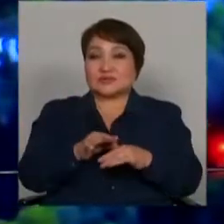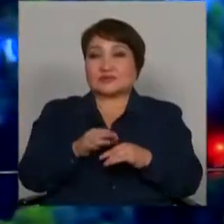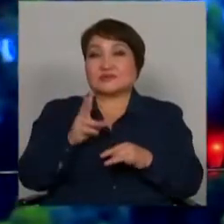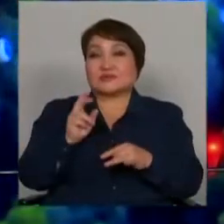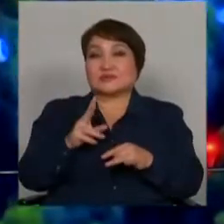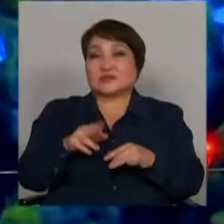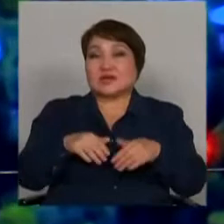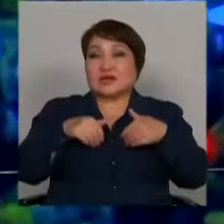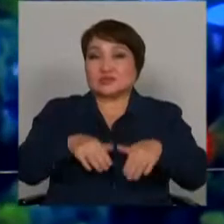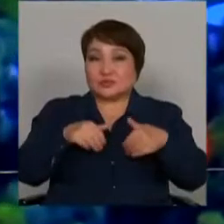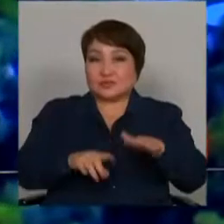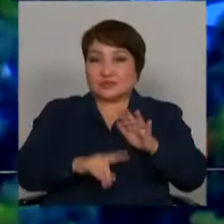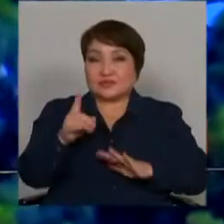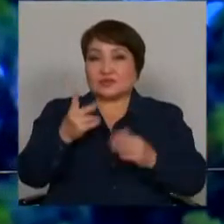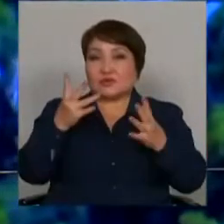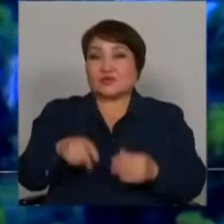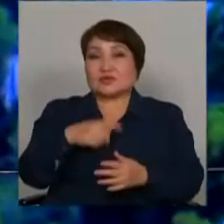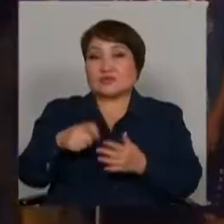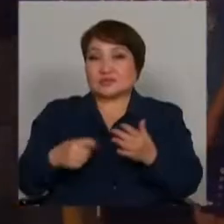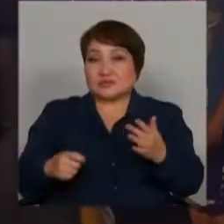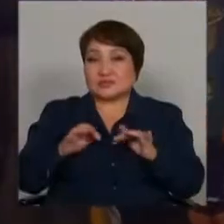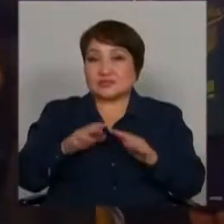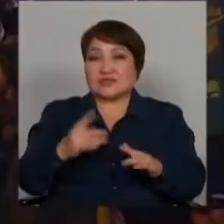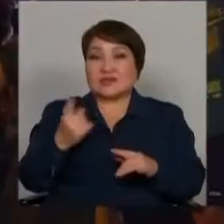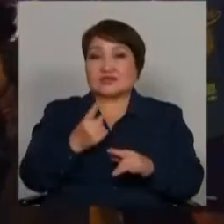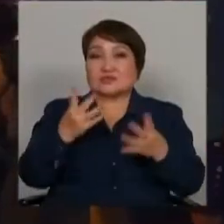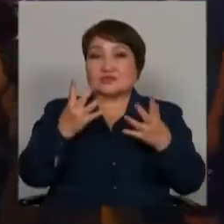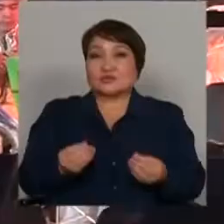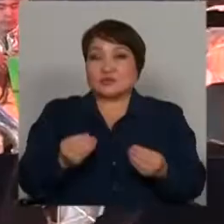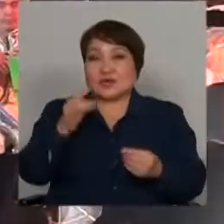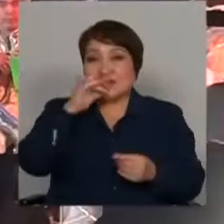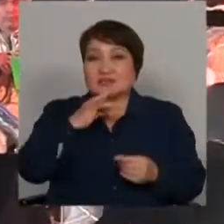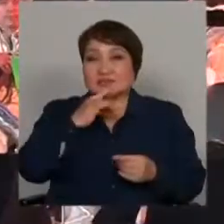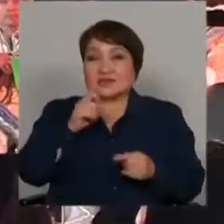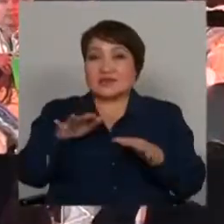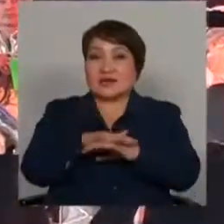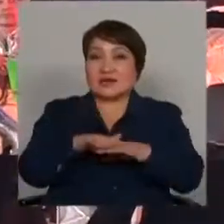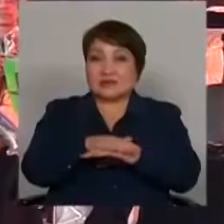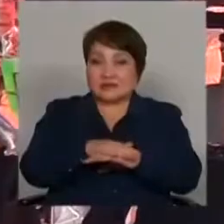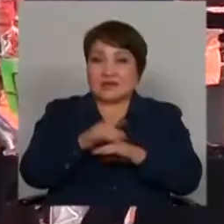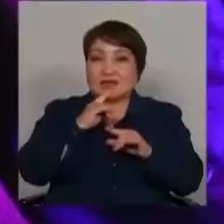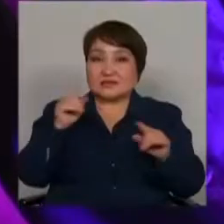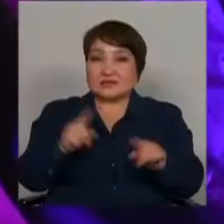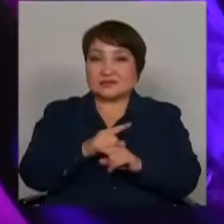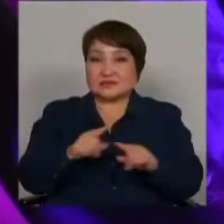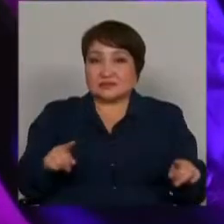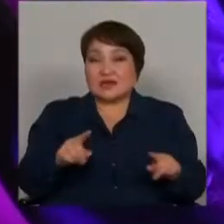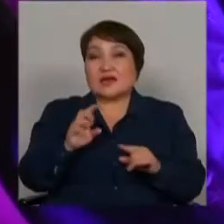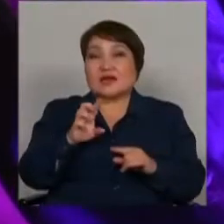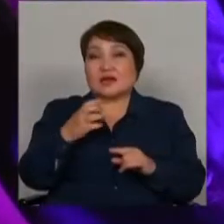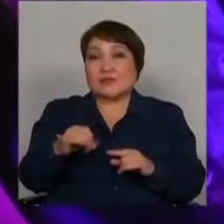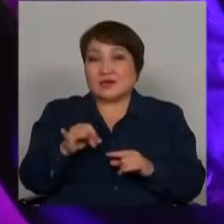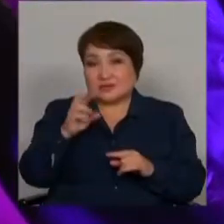шеруі басталды. Екі күнге жалғасатын іс-шараның алғашқы күнінде қазақтың халық әндерін Сазген Сазан ансамблі мен Абай атындағы